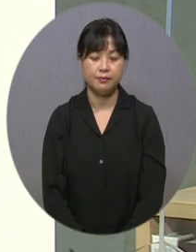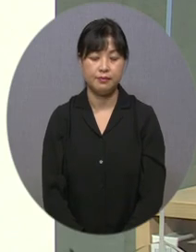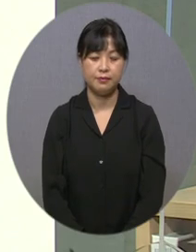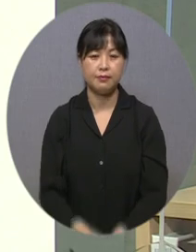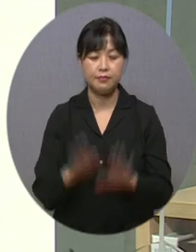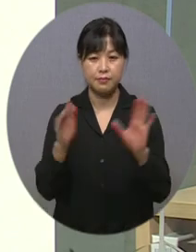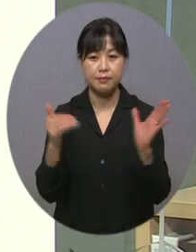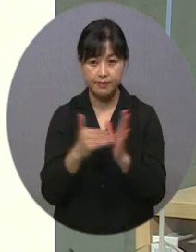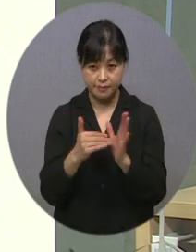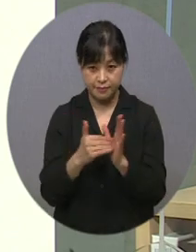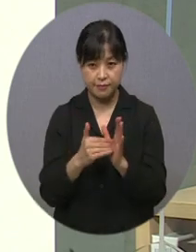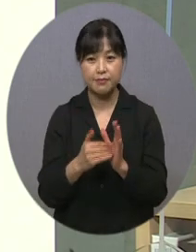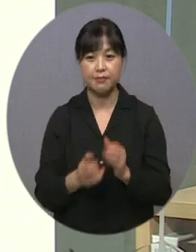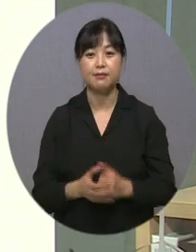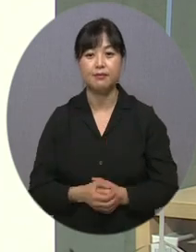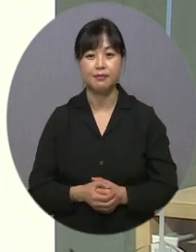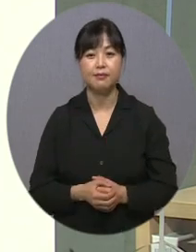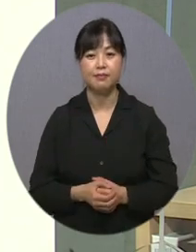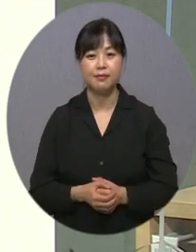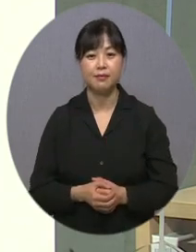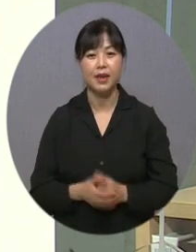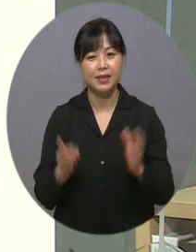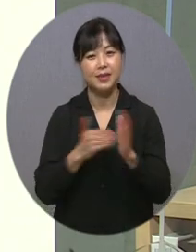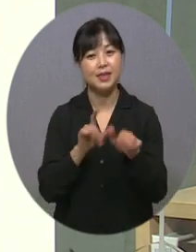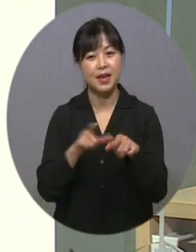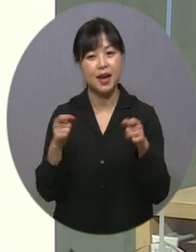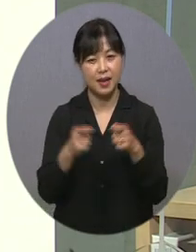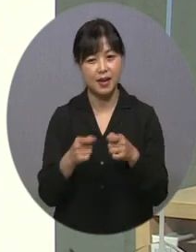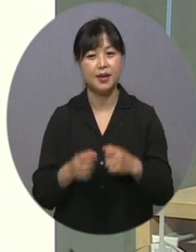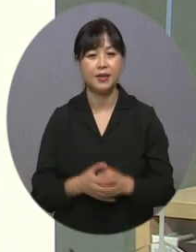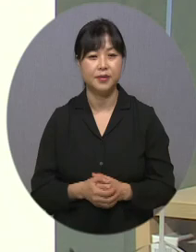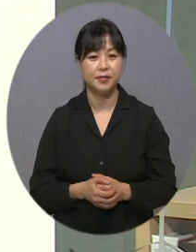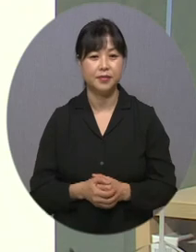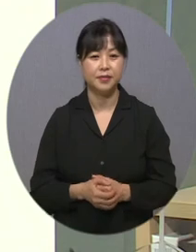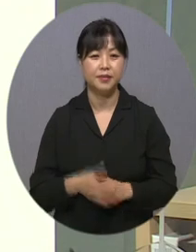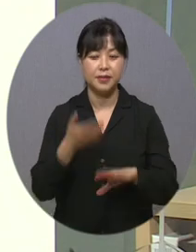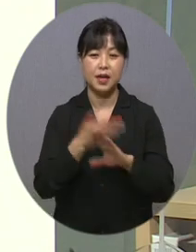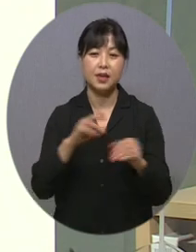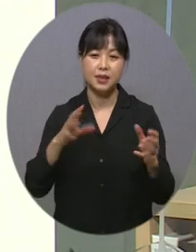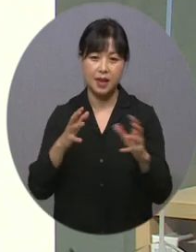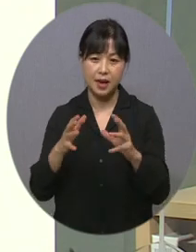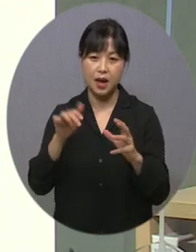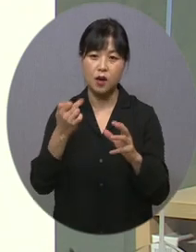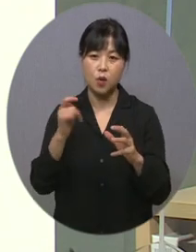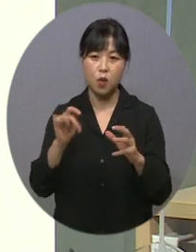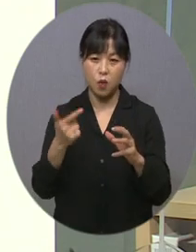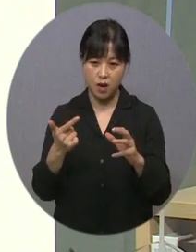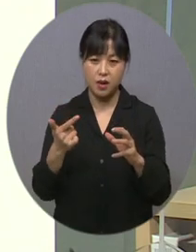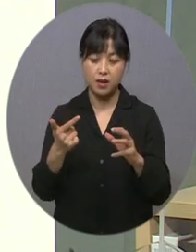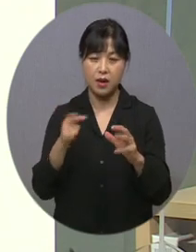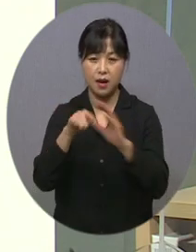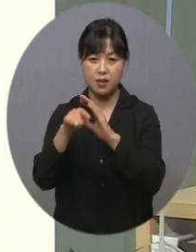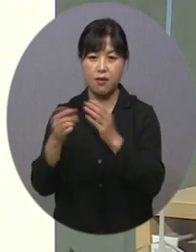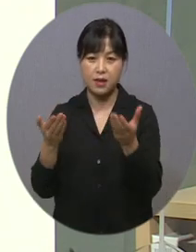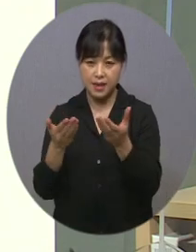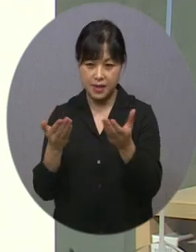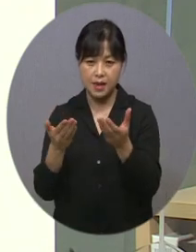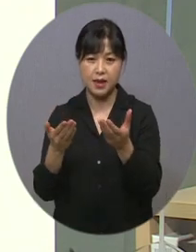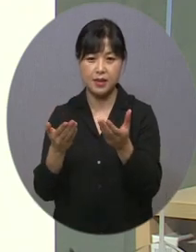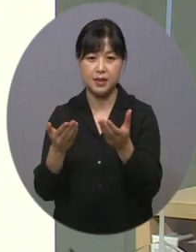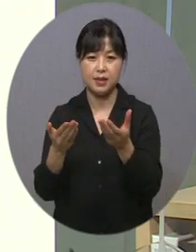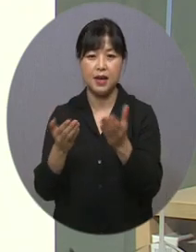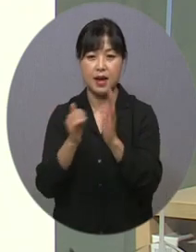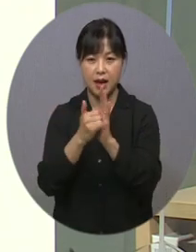이제 끝으로 시간이 네. 다 된 것 같아요. 예. 그 해외 공관에 나가 있는 예. 여러분들의 가족들